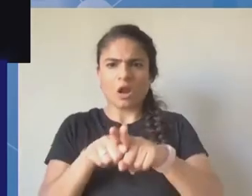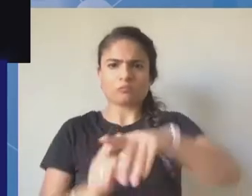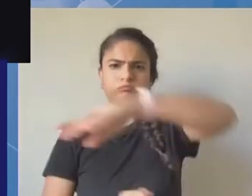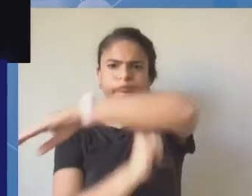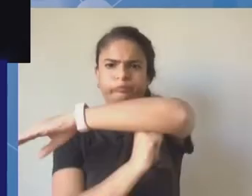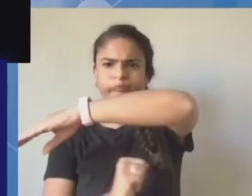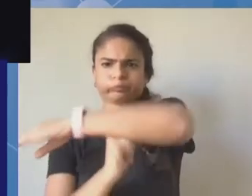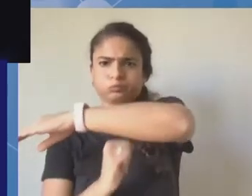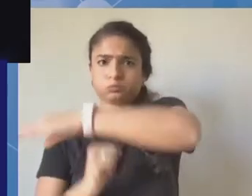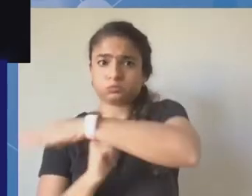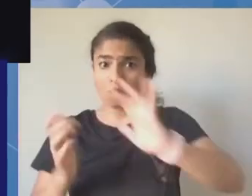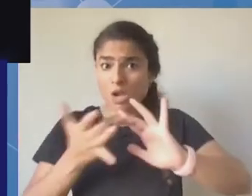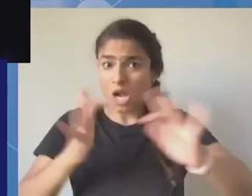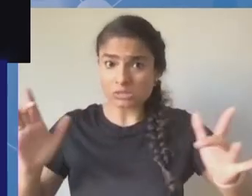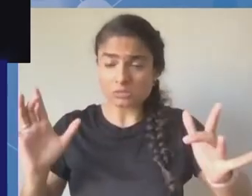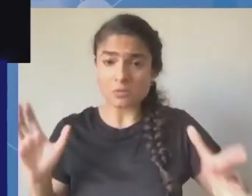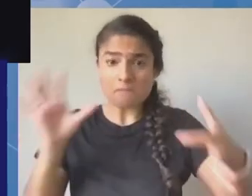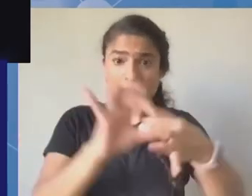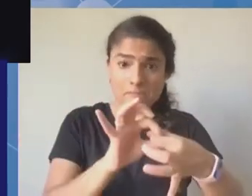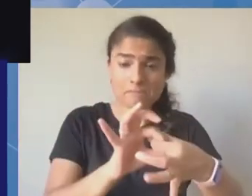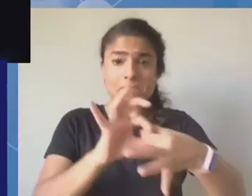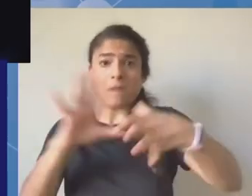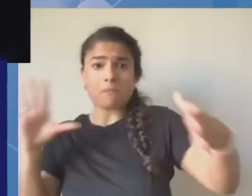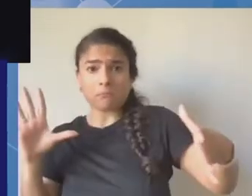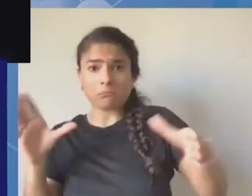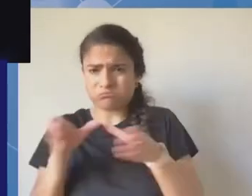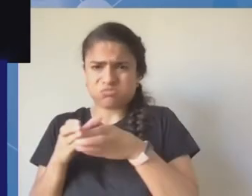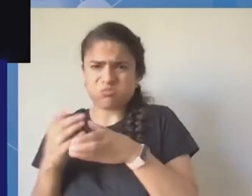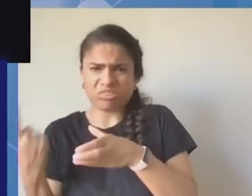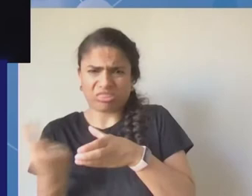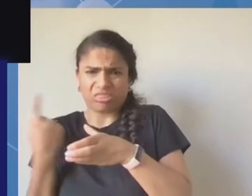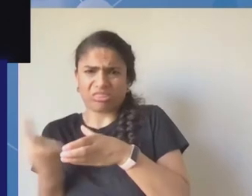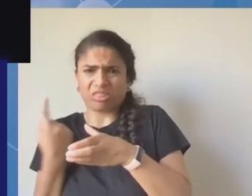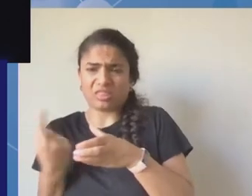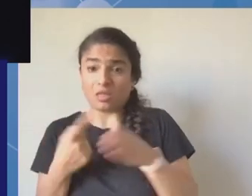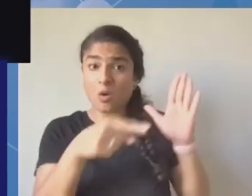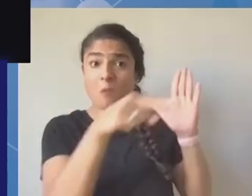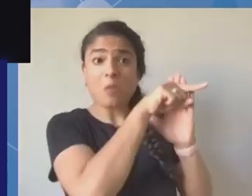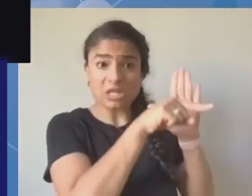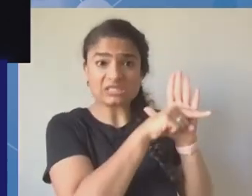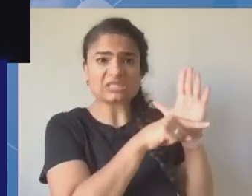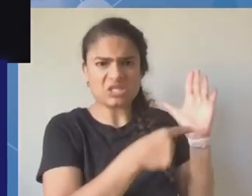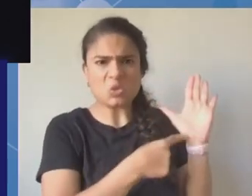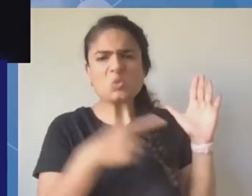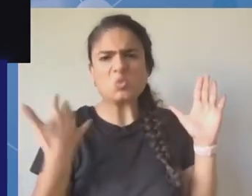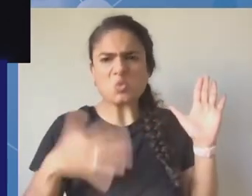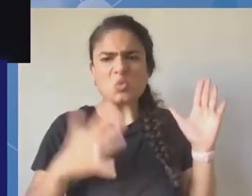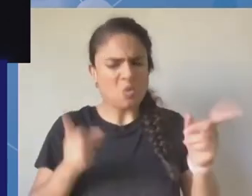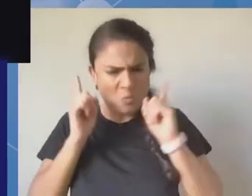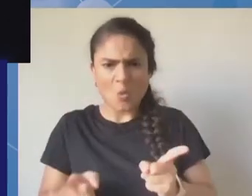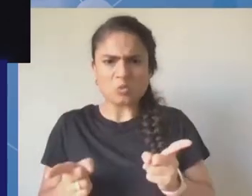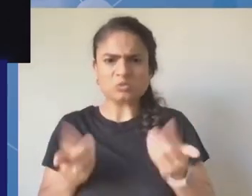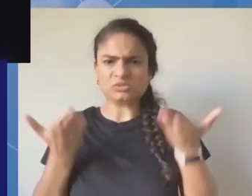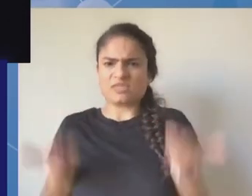律法规，让人以人为本作为我们的原则。有一个人说，谁能掌握